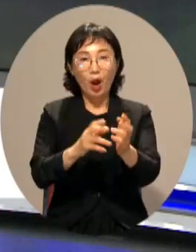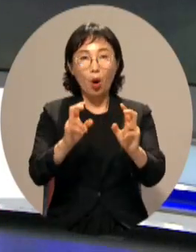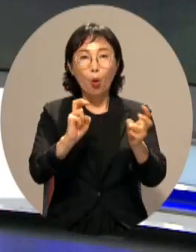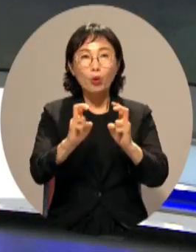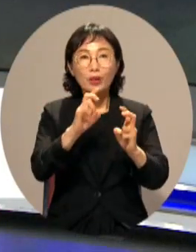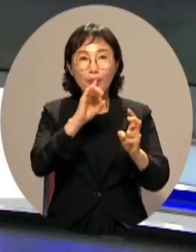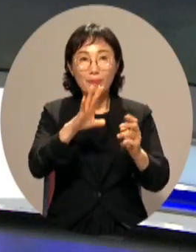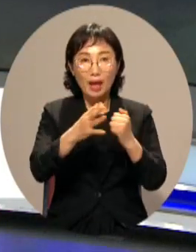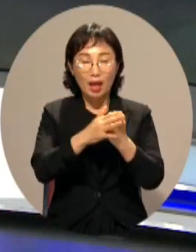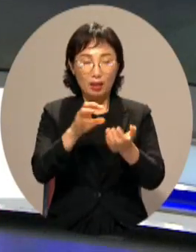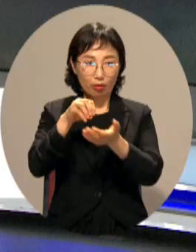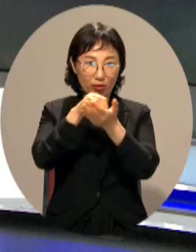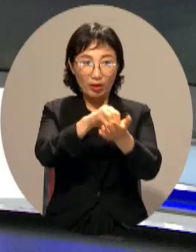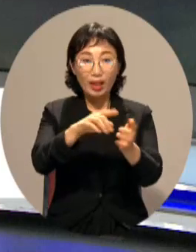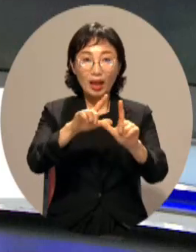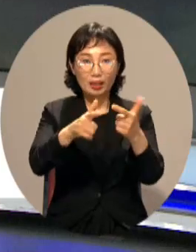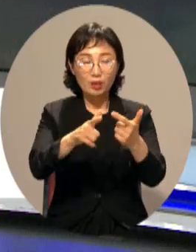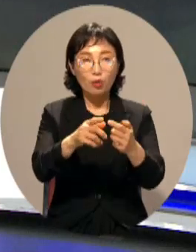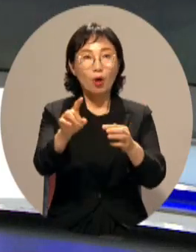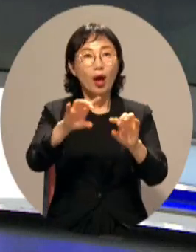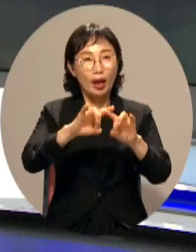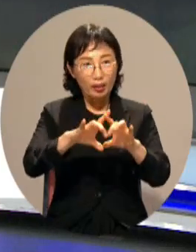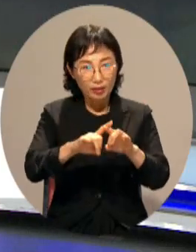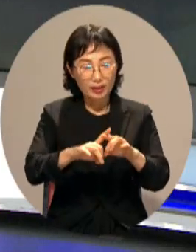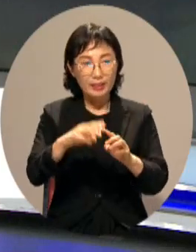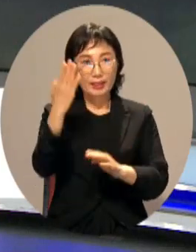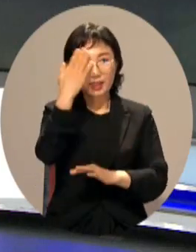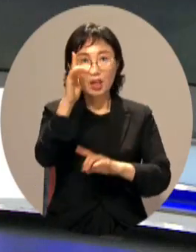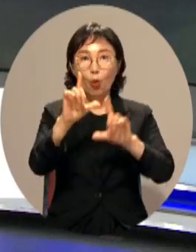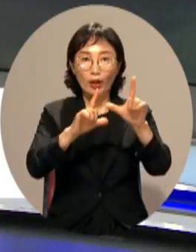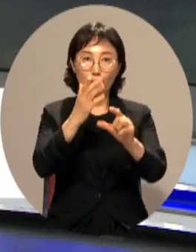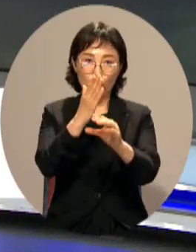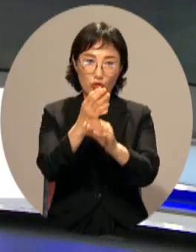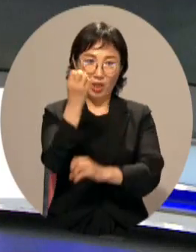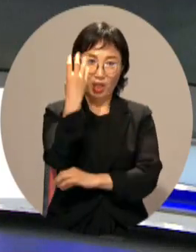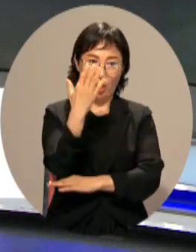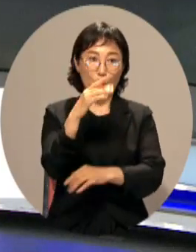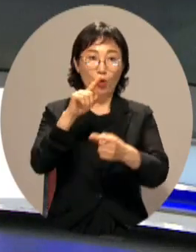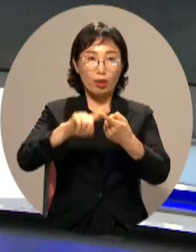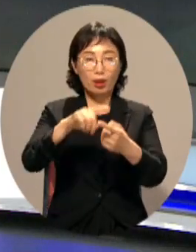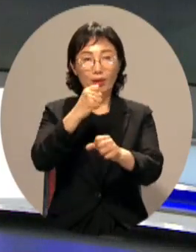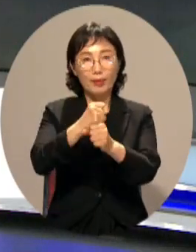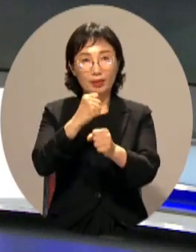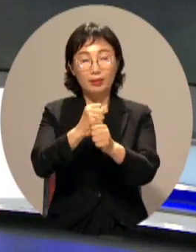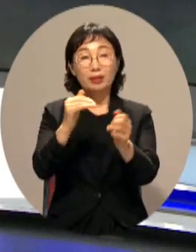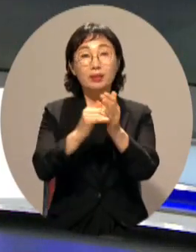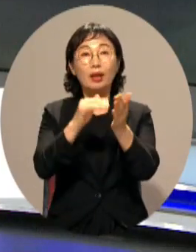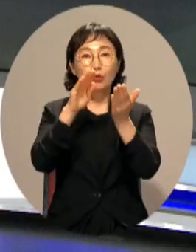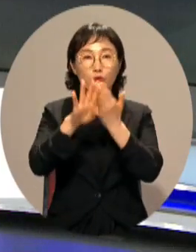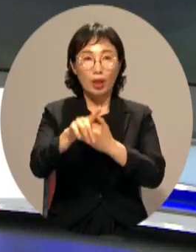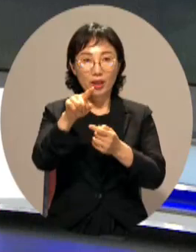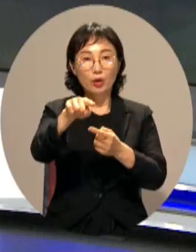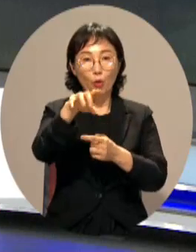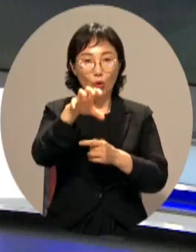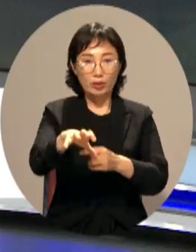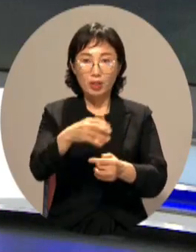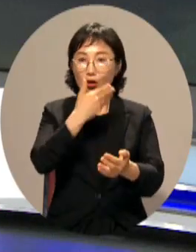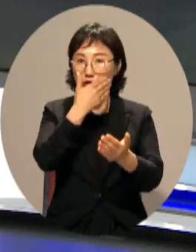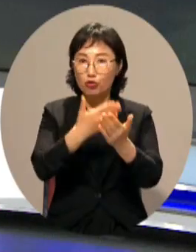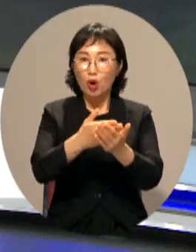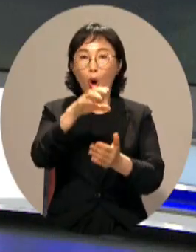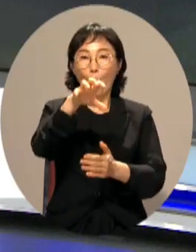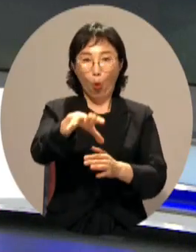공장들만 들어선 곳이 아니라 신재생에너지와 친환경 중심 기반 시설을 만들어 궁극적으로는 아리백 단지로